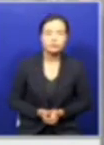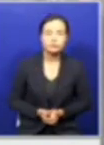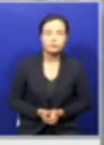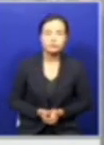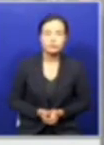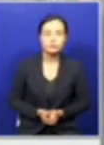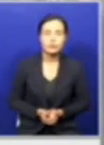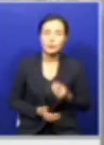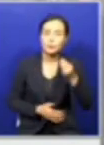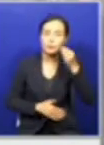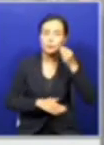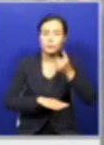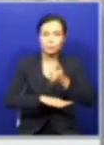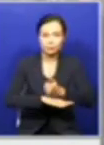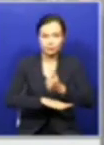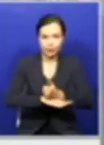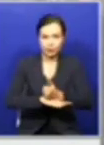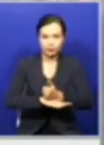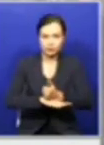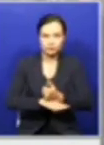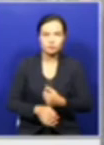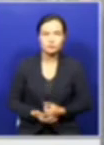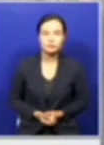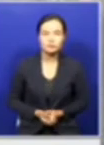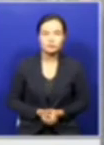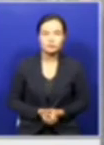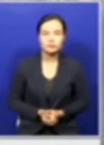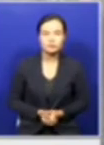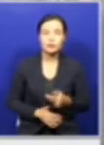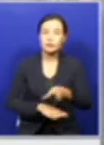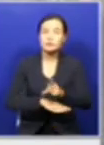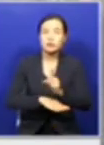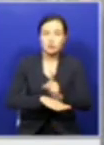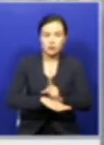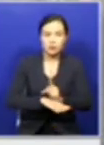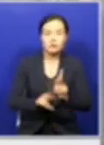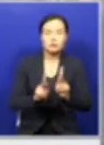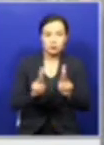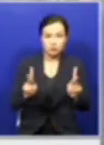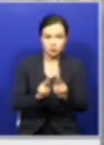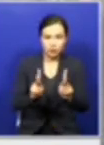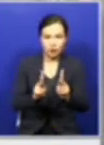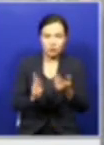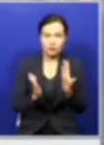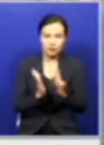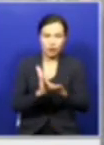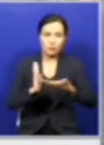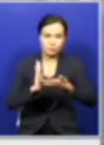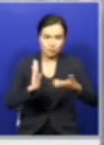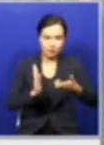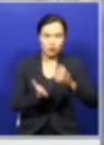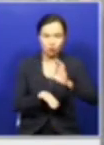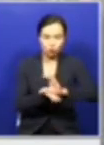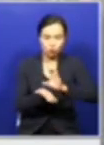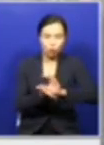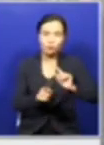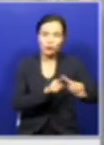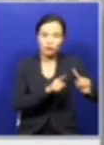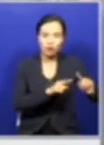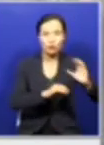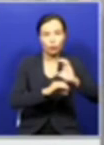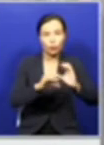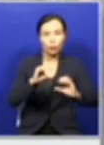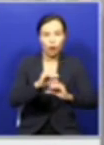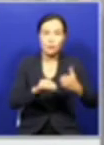ผู้ใหญ่บ้านเป็น ประธานหรือว่าเป็นคณะกรรมการในเรื่องการเบิกจ่ายงบประมาณตามโครงการ